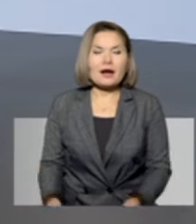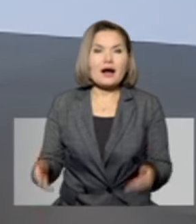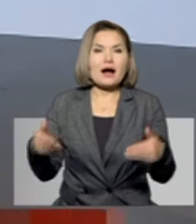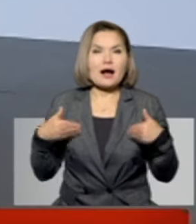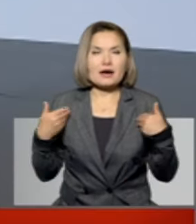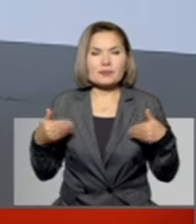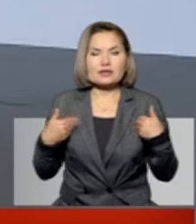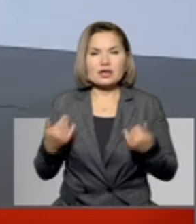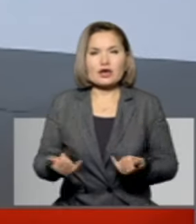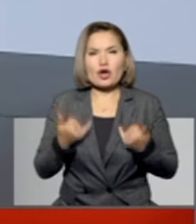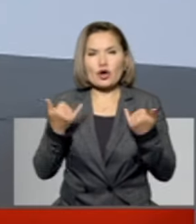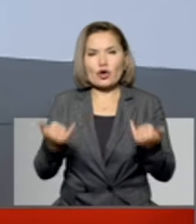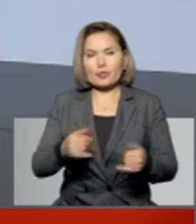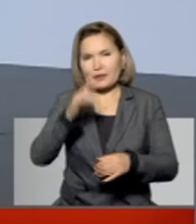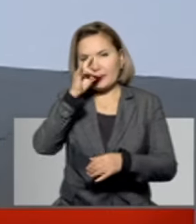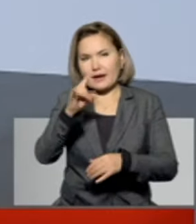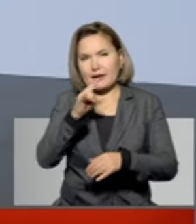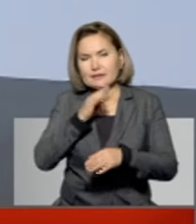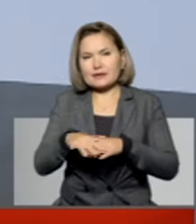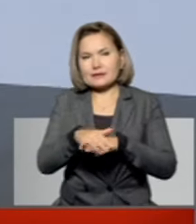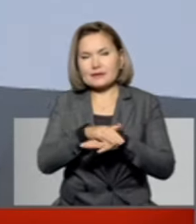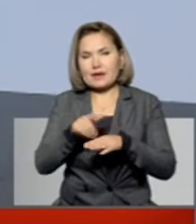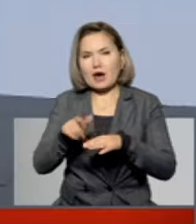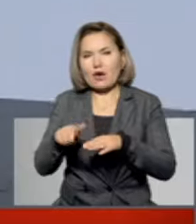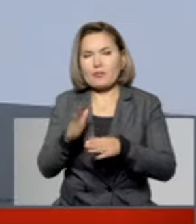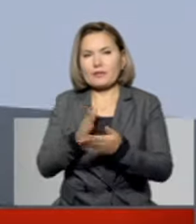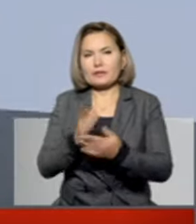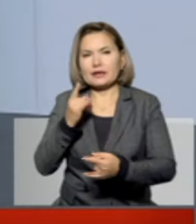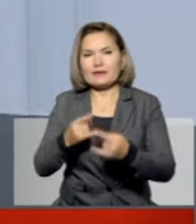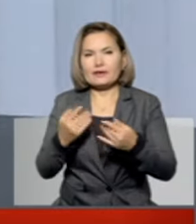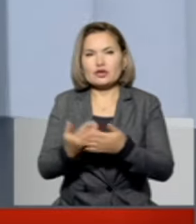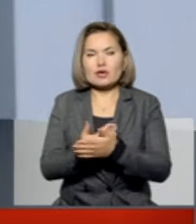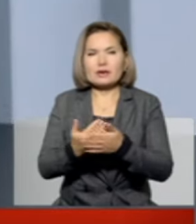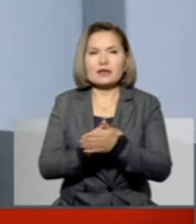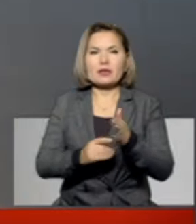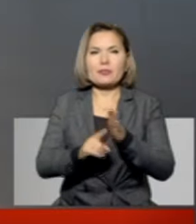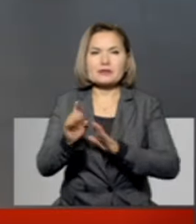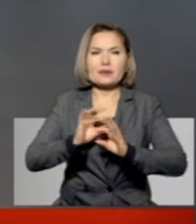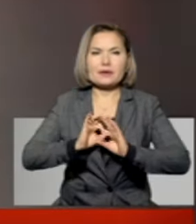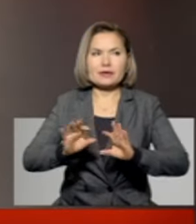Армстарт Хелиферди Ахпарат, студия Оксана Лоствова, Сурда Удармада, Самал Нурам.